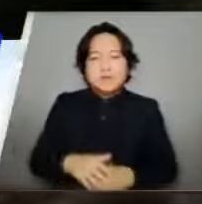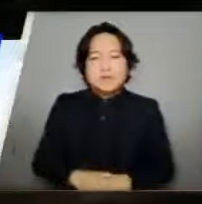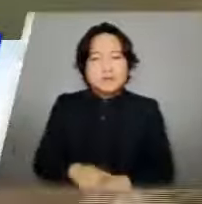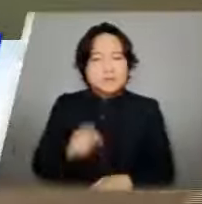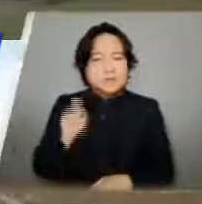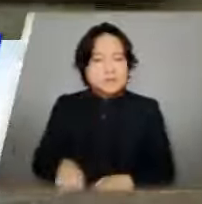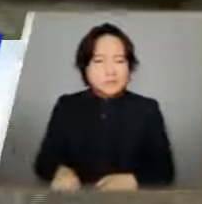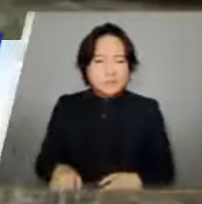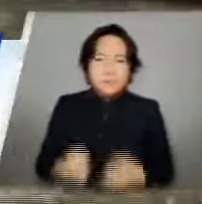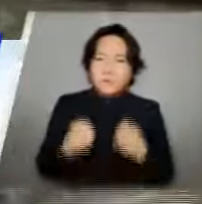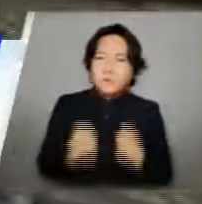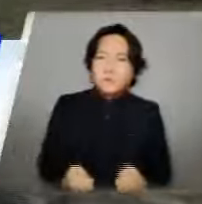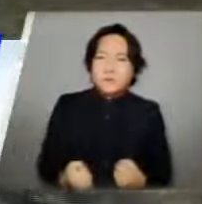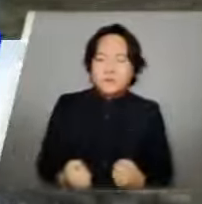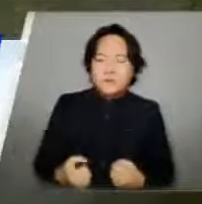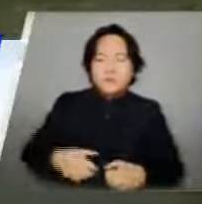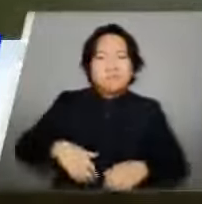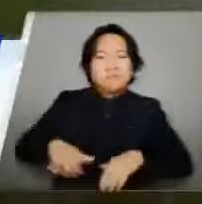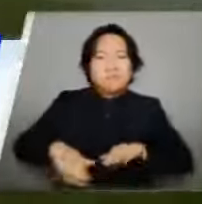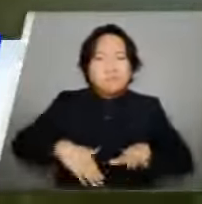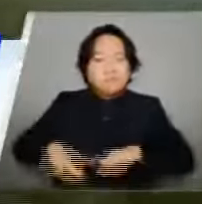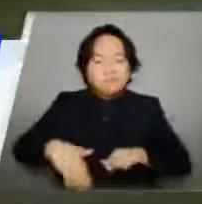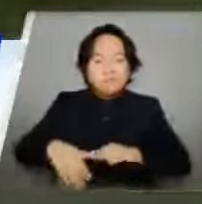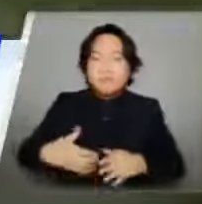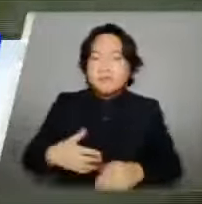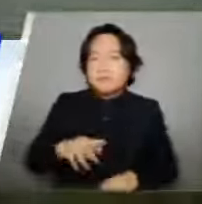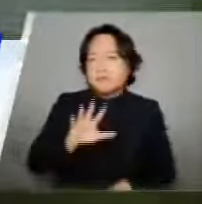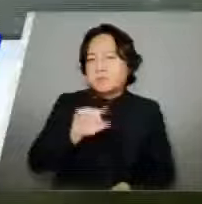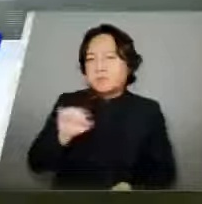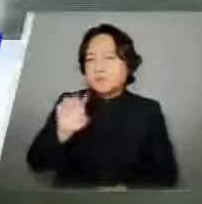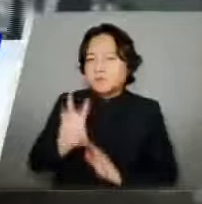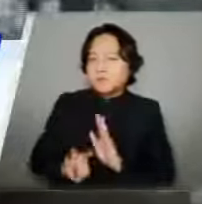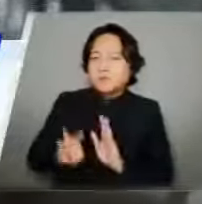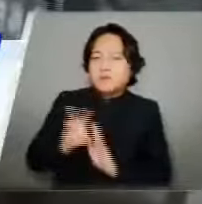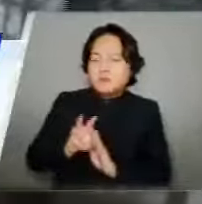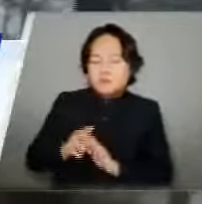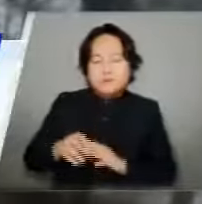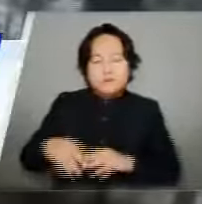lakarin aabutin ng 5 hanggang 6 na oras.